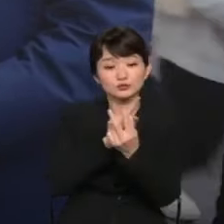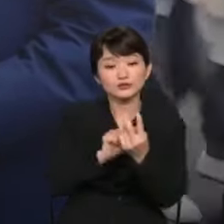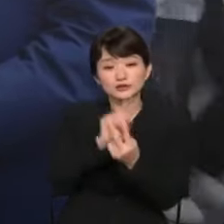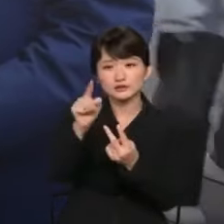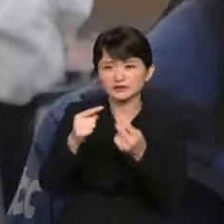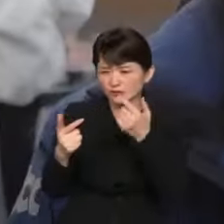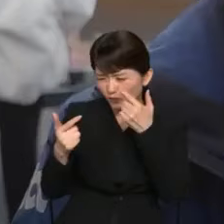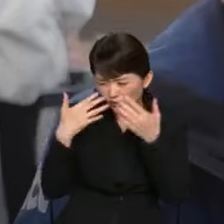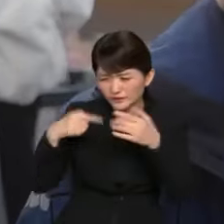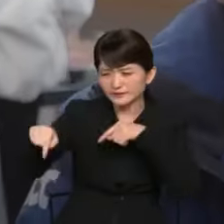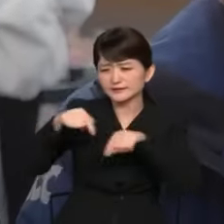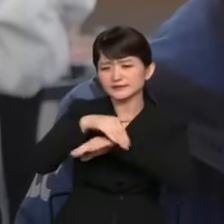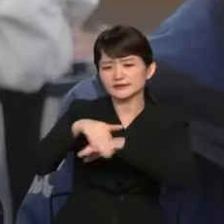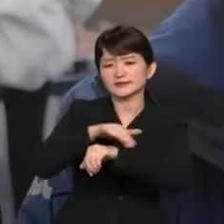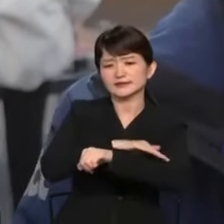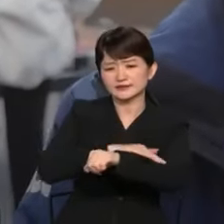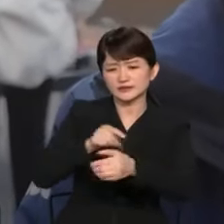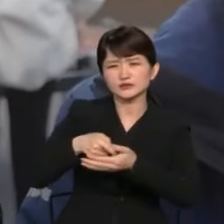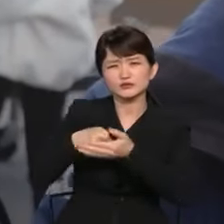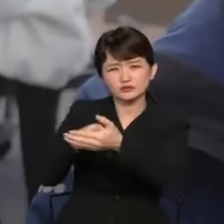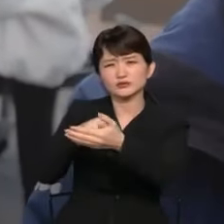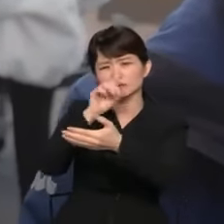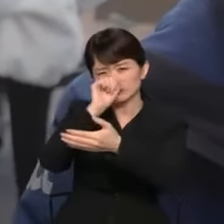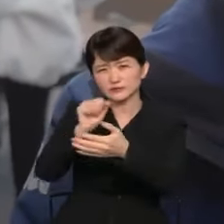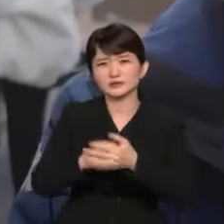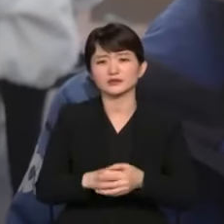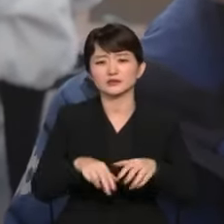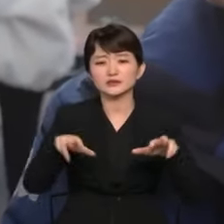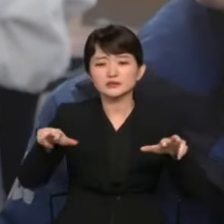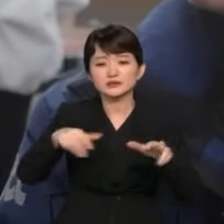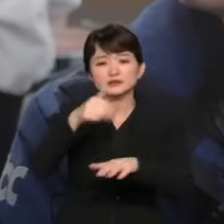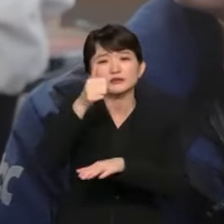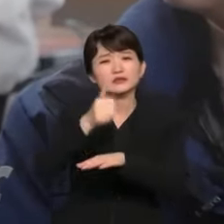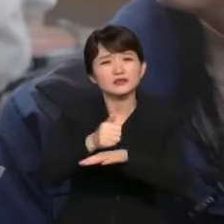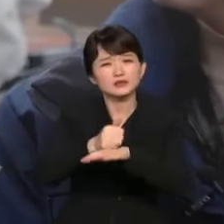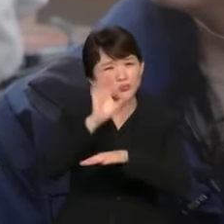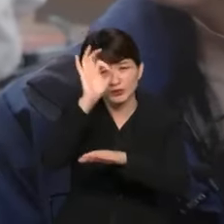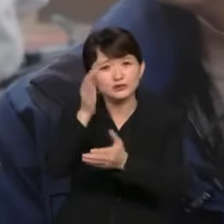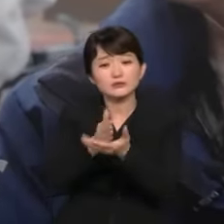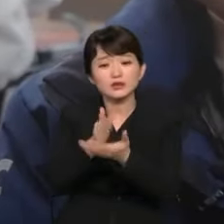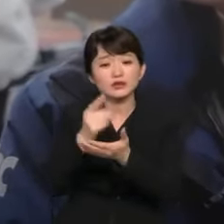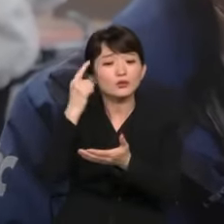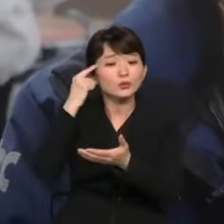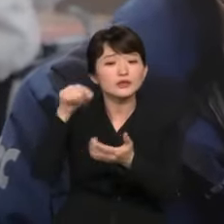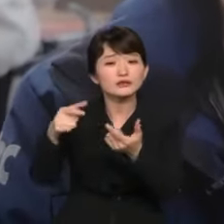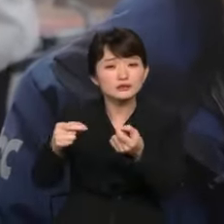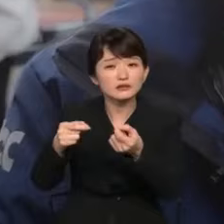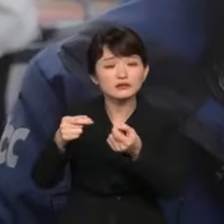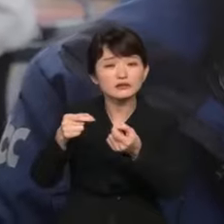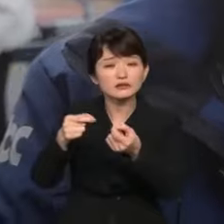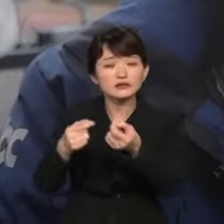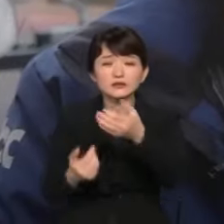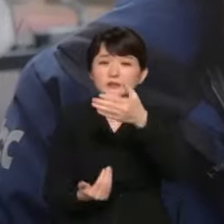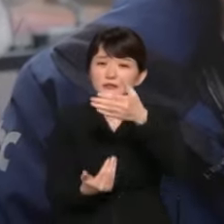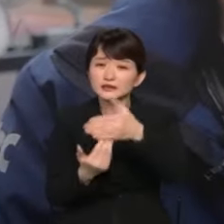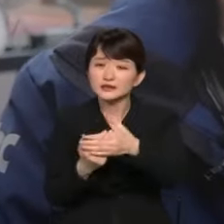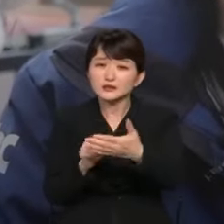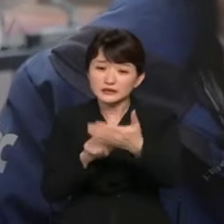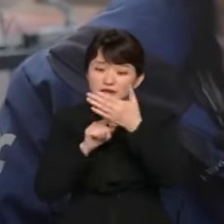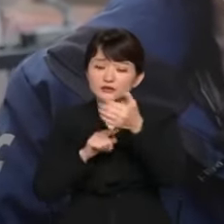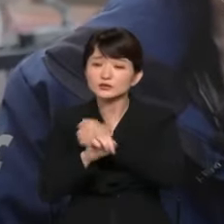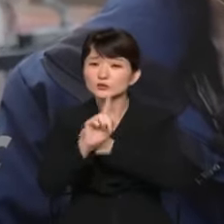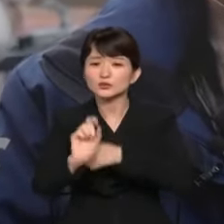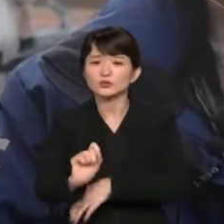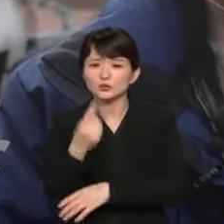된 정책을 펼쳐줬으면 좋겠다. 지금 나타난 결과만 보는 게 아니고 왜 이렇게 됐는지를 보고 이 원인에